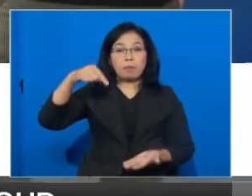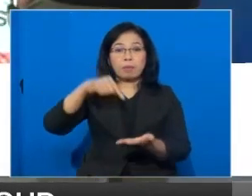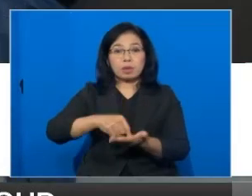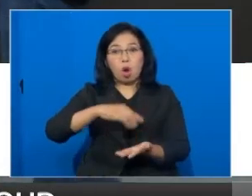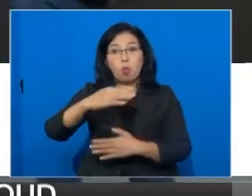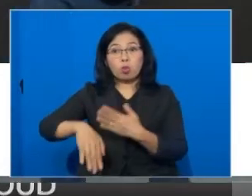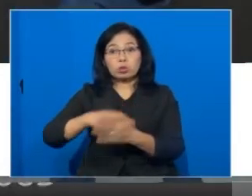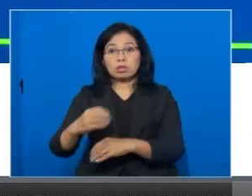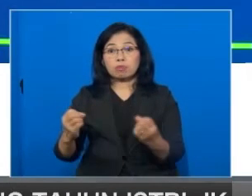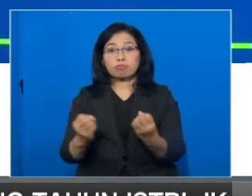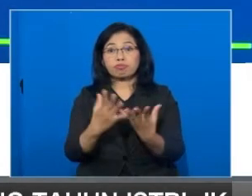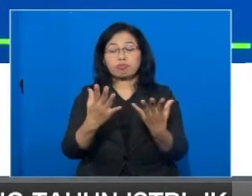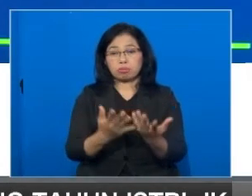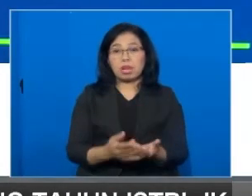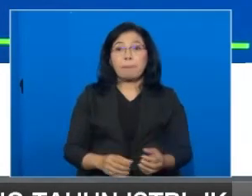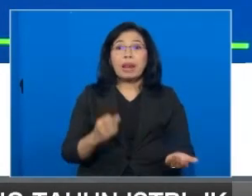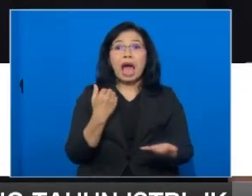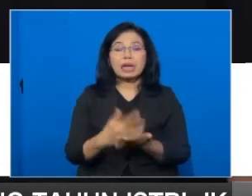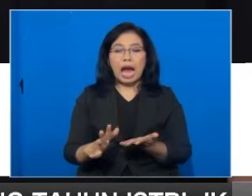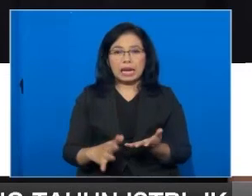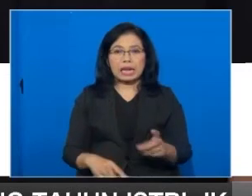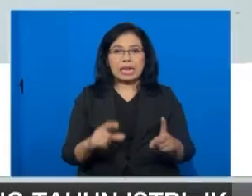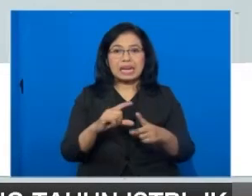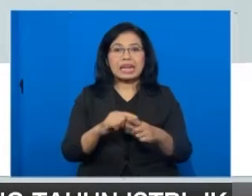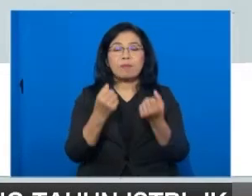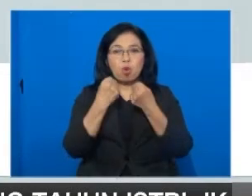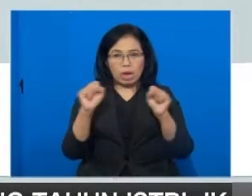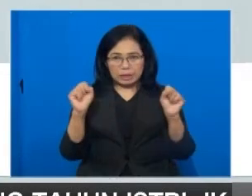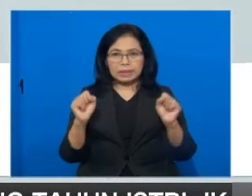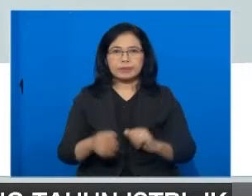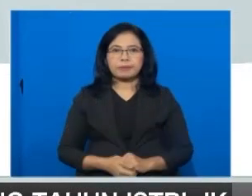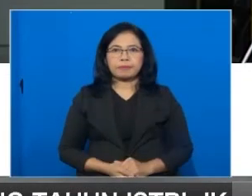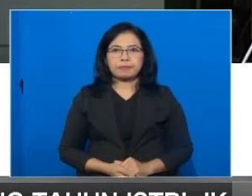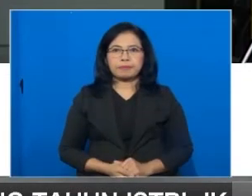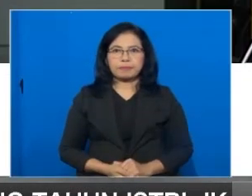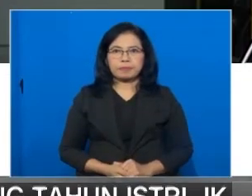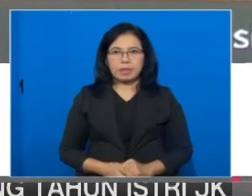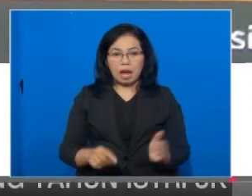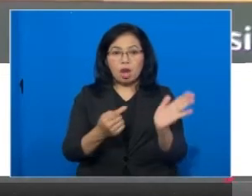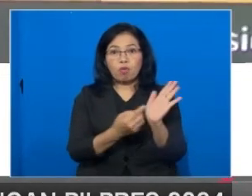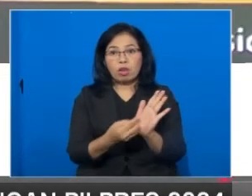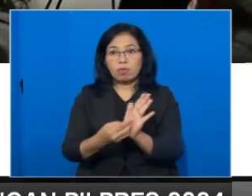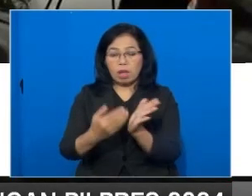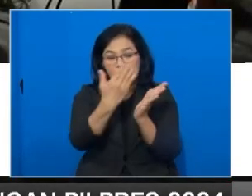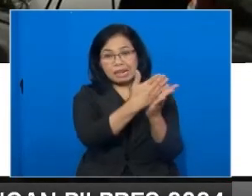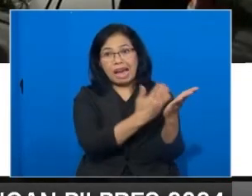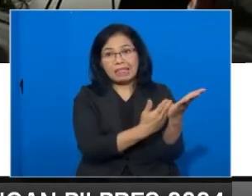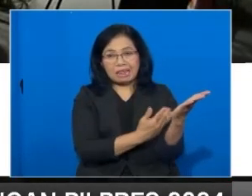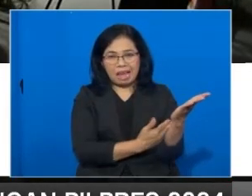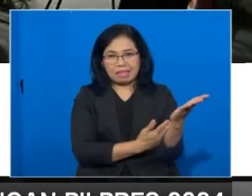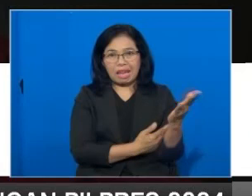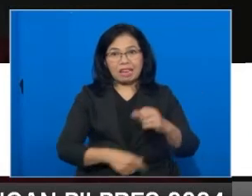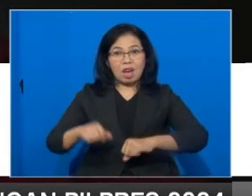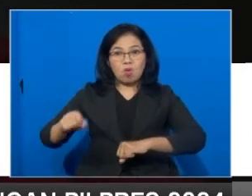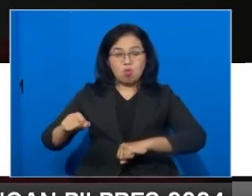menabrak tatanan demokrasi kecurangan ini diurai berdasarkan sejumlah fakta dan data dengan analisa hukum tata